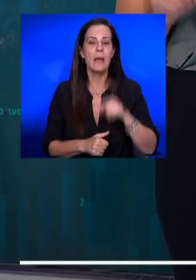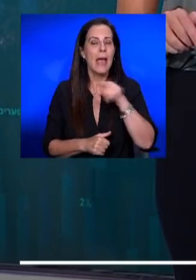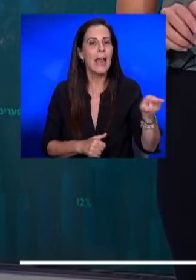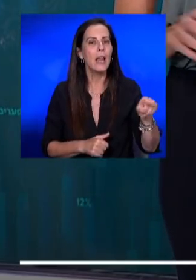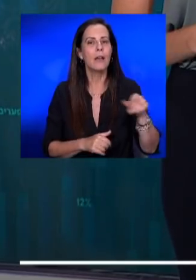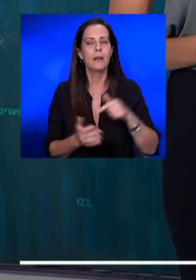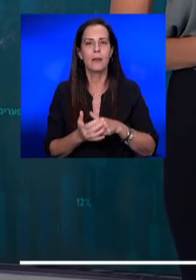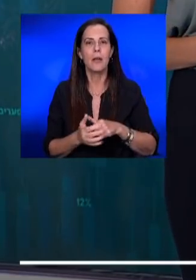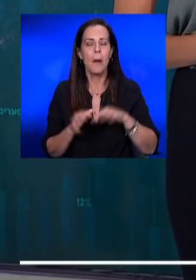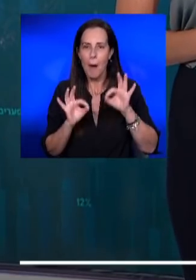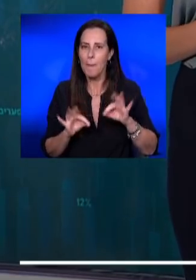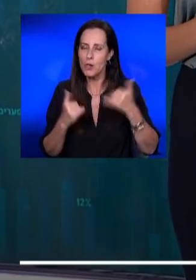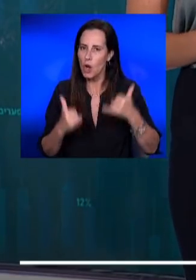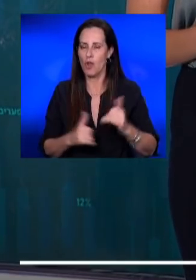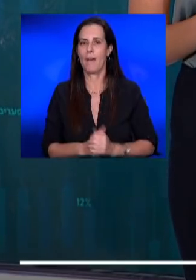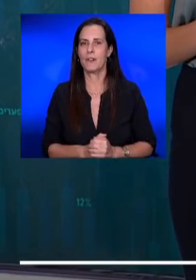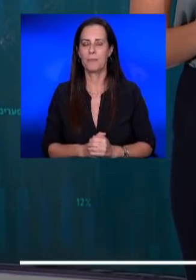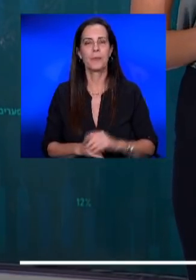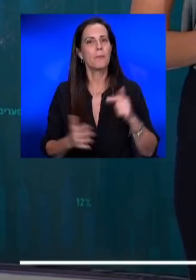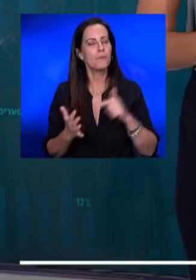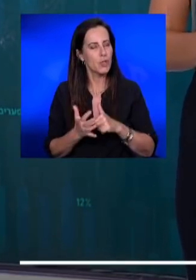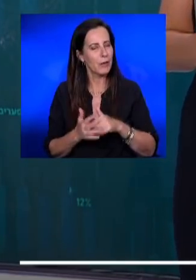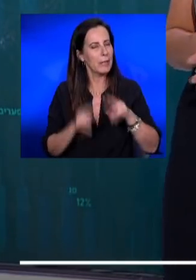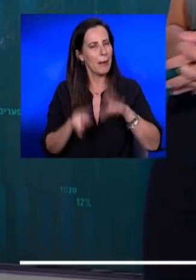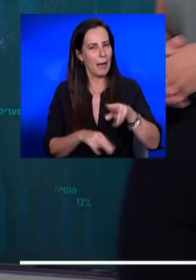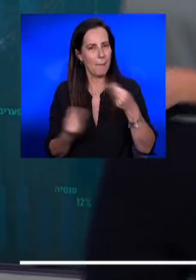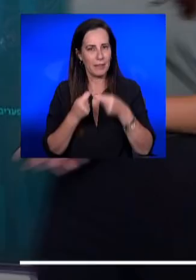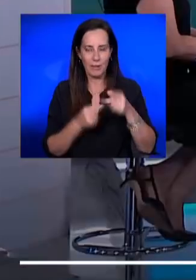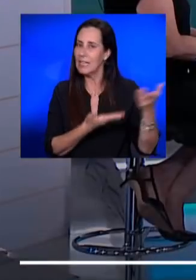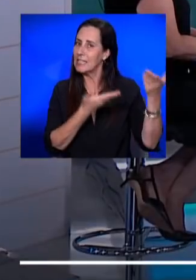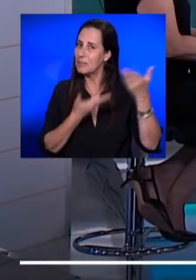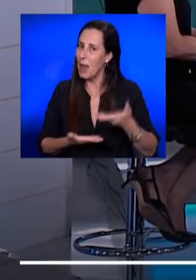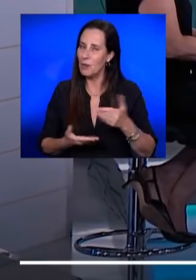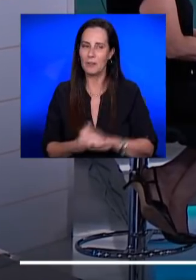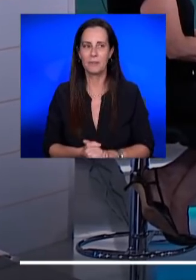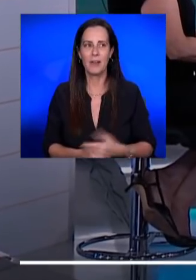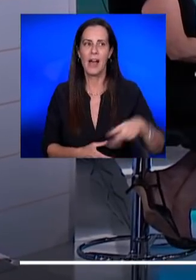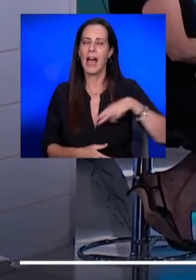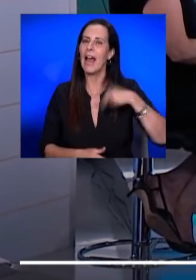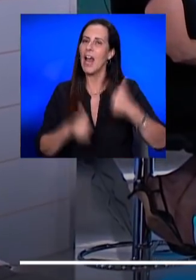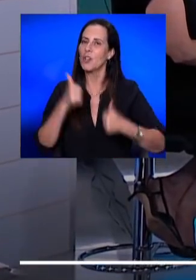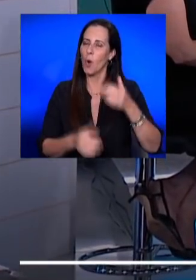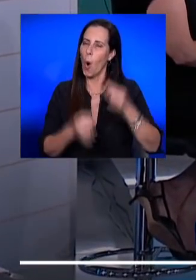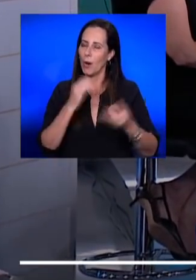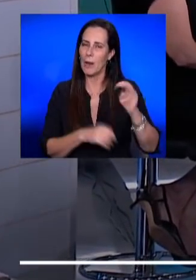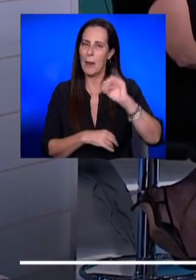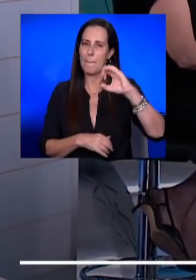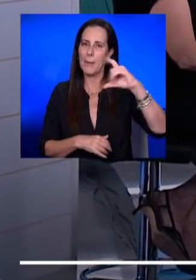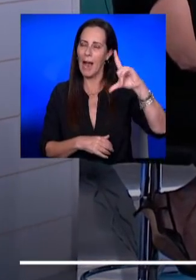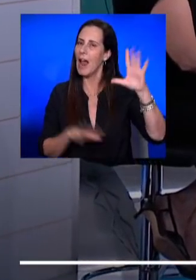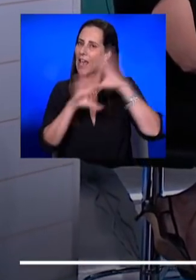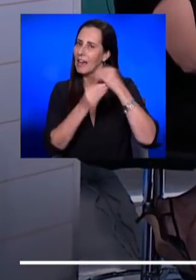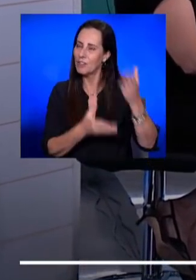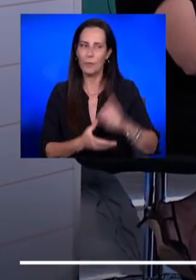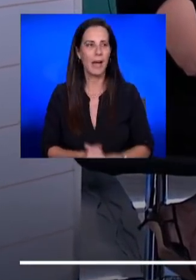שמתאיישים ממש עכשיו מחדש. כדי לעסוק גם בעניין הזה, הזמנו לכאן הערב את הממונה על התחרות, עורכת הדין מיכל הלפרין. ערב טוב,